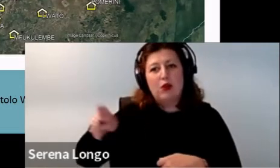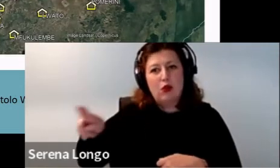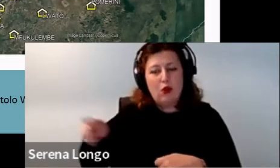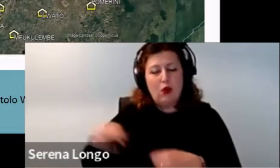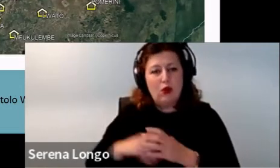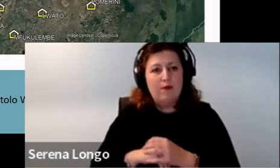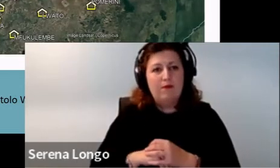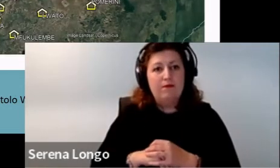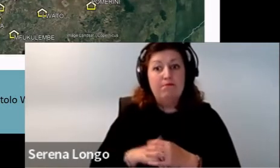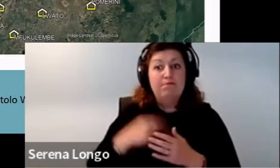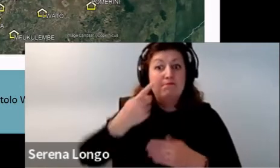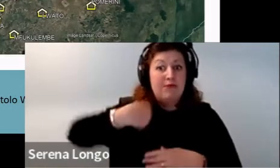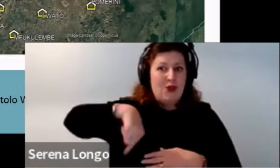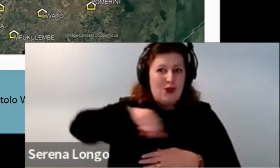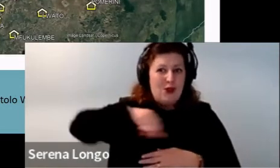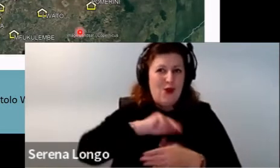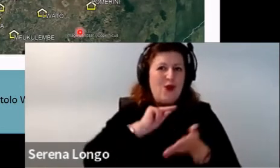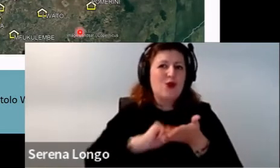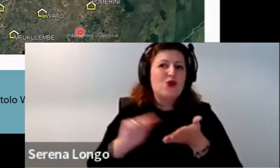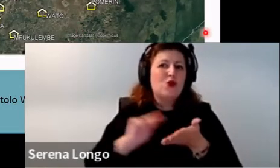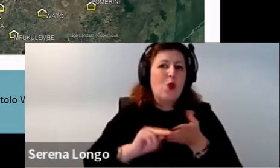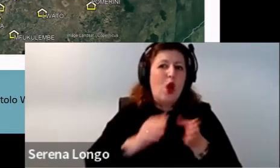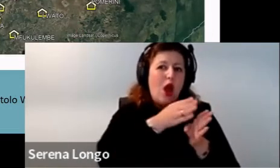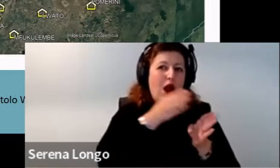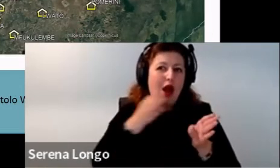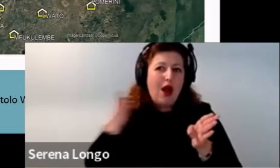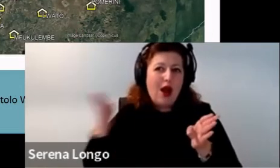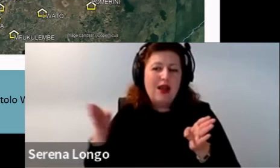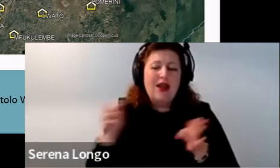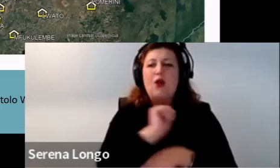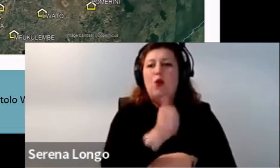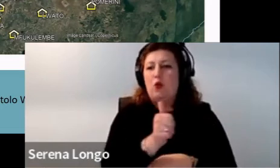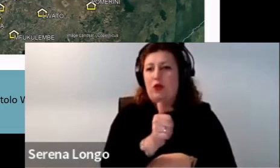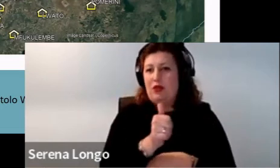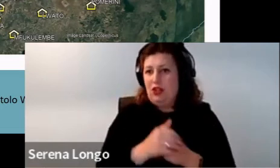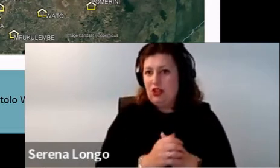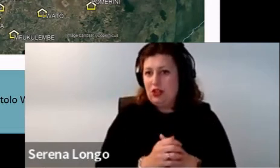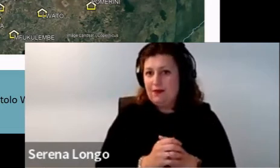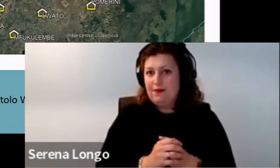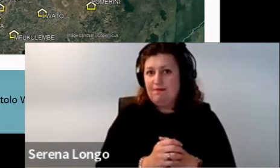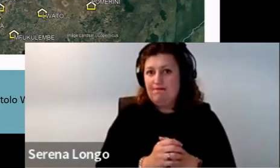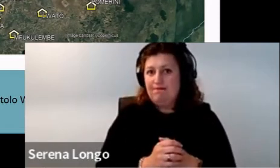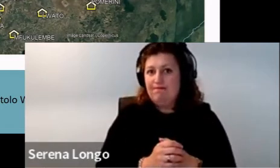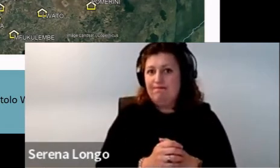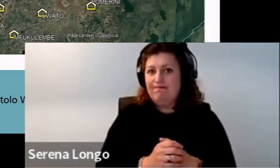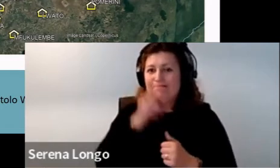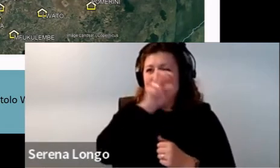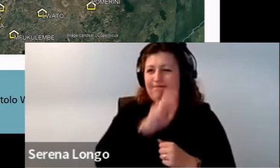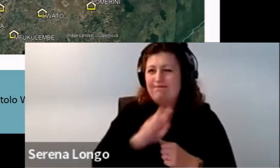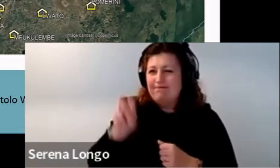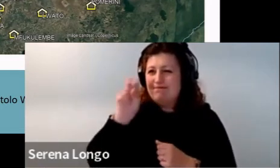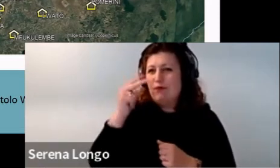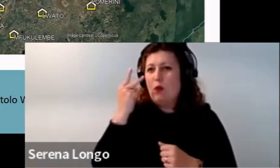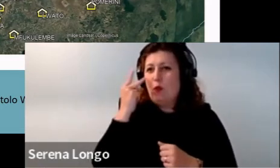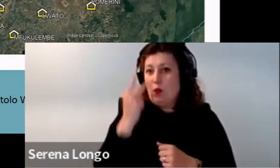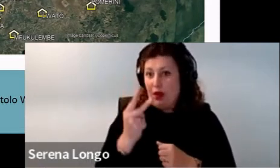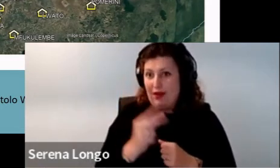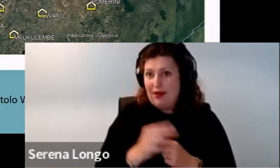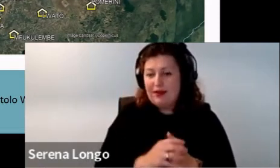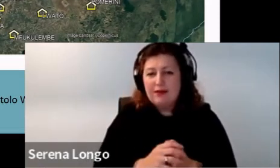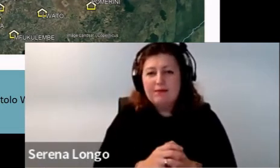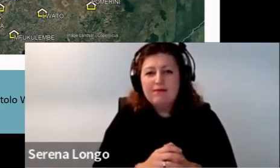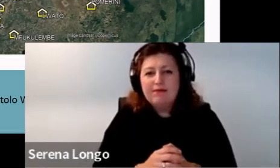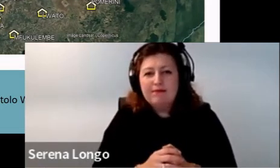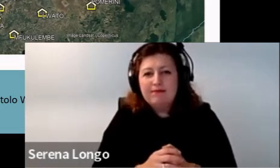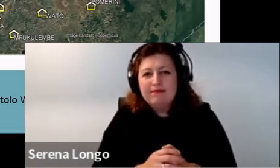15 scuole che abbiamo visitato, questa è una mappatura, la scala che voi probabilmente non vedete,